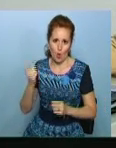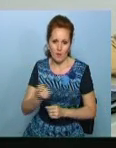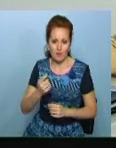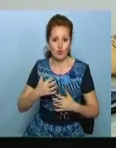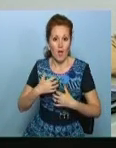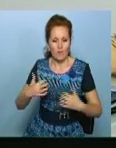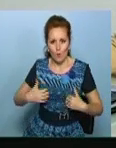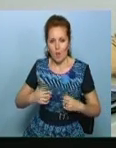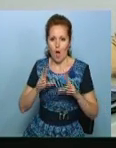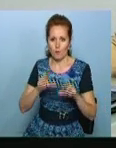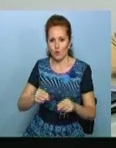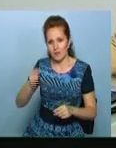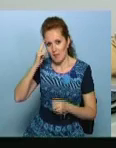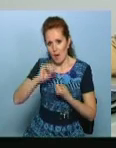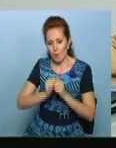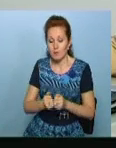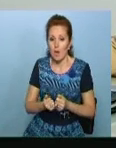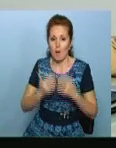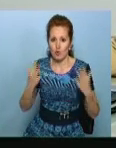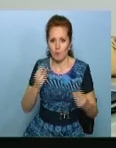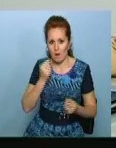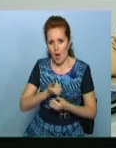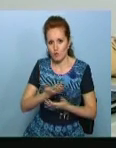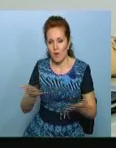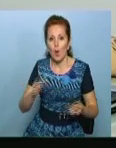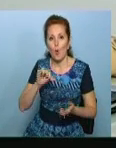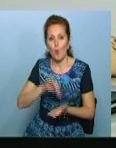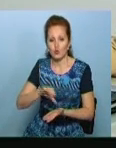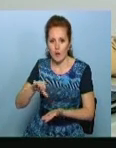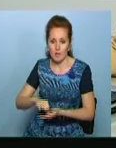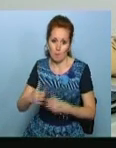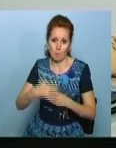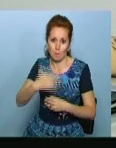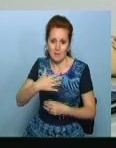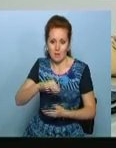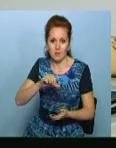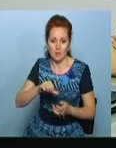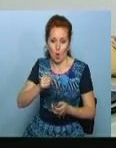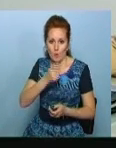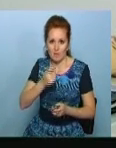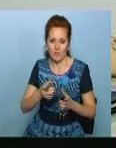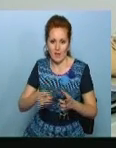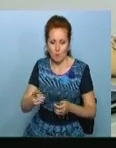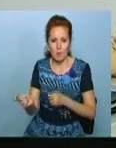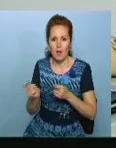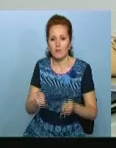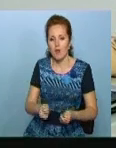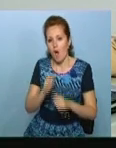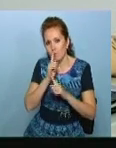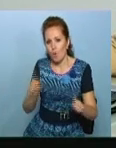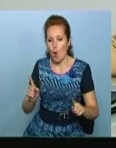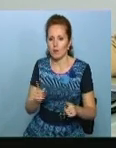обещает запомниться огромным количеством участников. Полсотни племхозяйств республики привезли в Ижевск своих самых отборных и